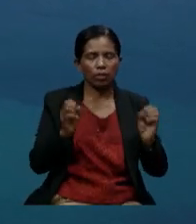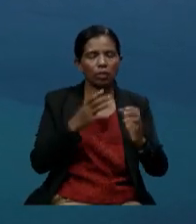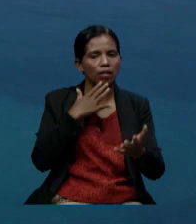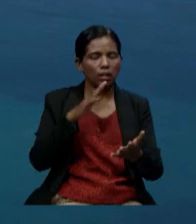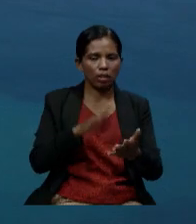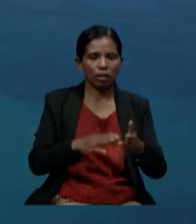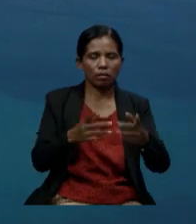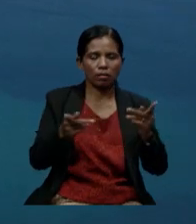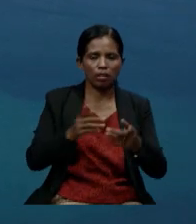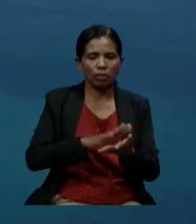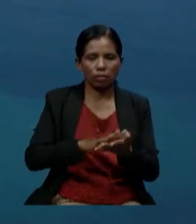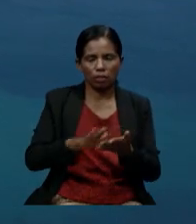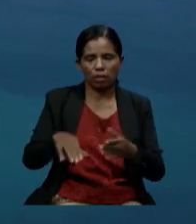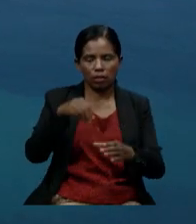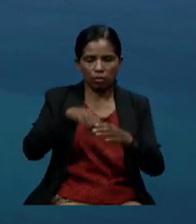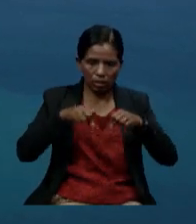bambiente inkluitasi.